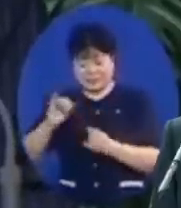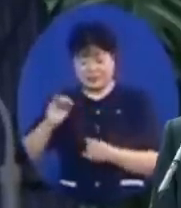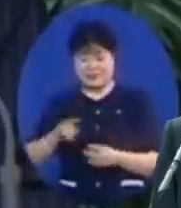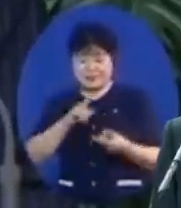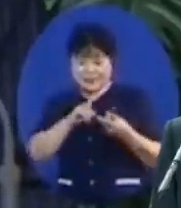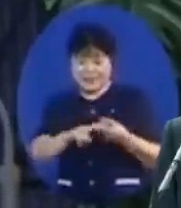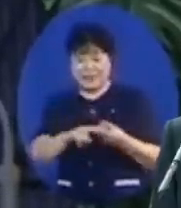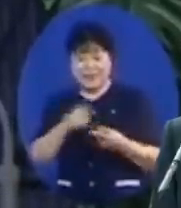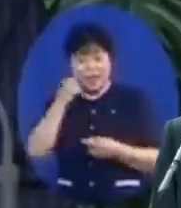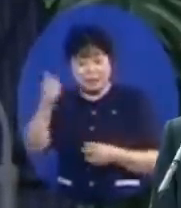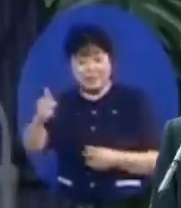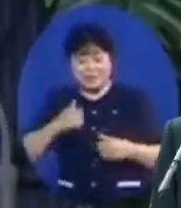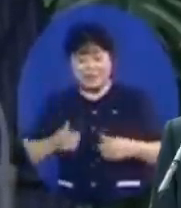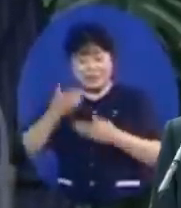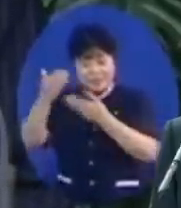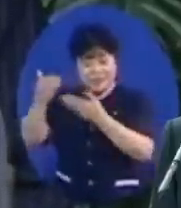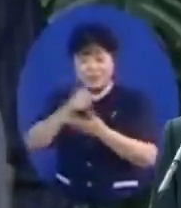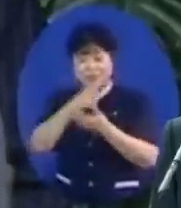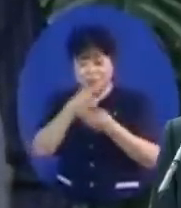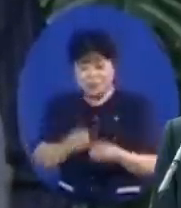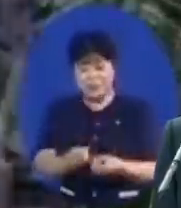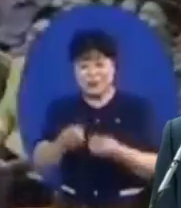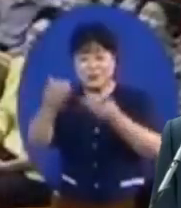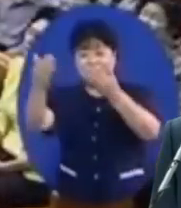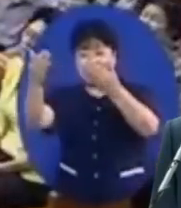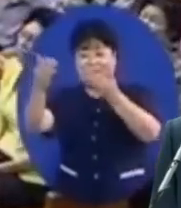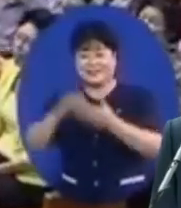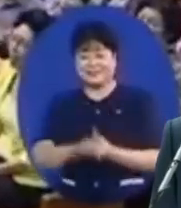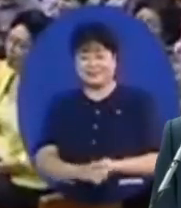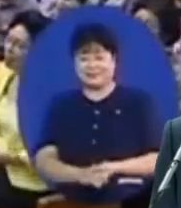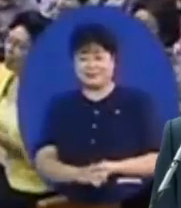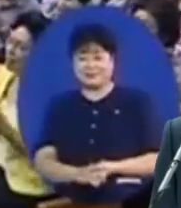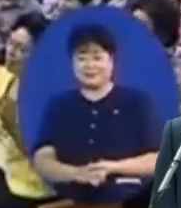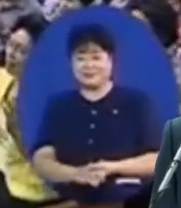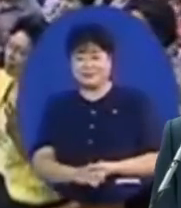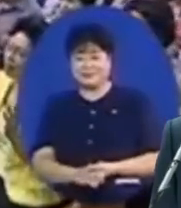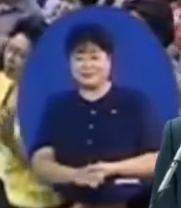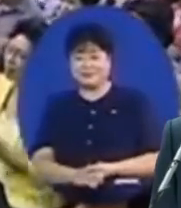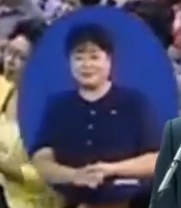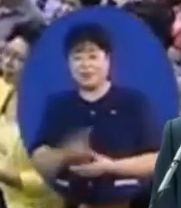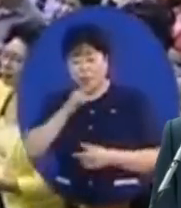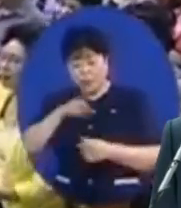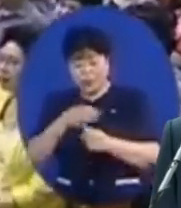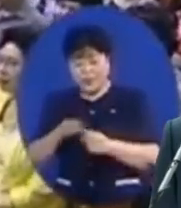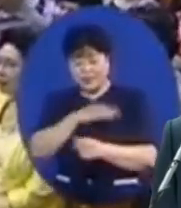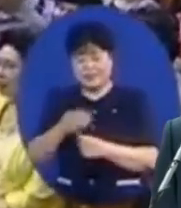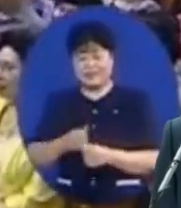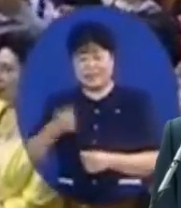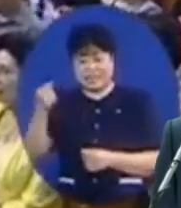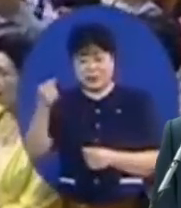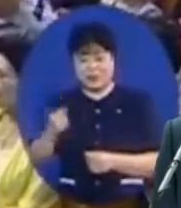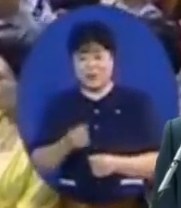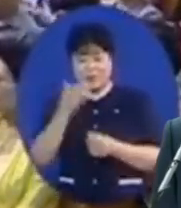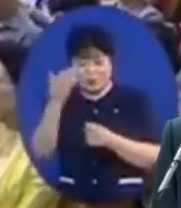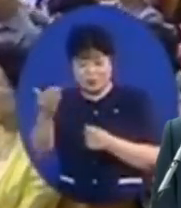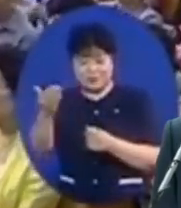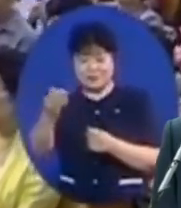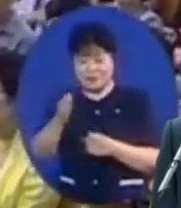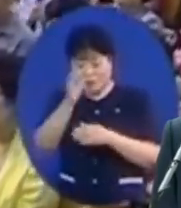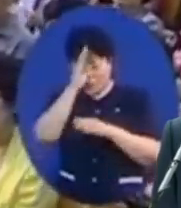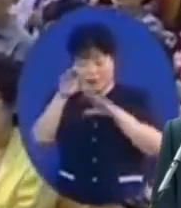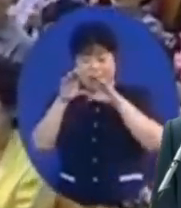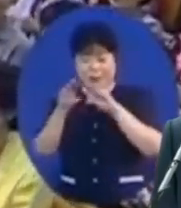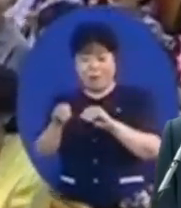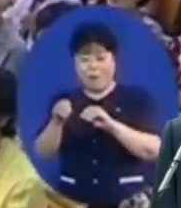백성으로서 아버지를 기쁘게 하는 여러분 되시기를 주의 이름으로 축원합니다. 그 보혈의 능력에 의해서 오늘 여러분은